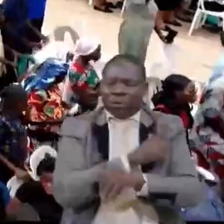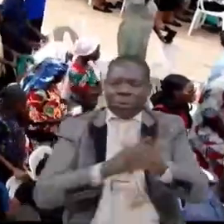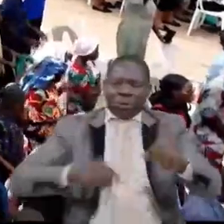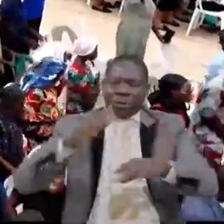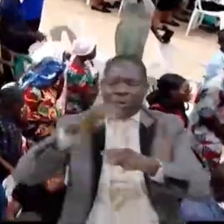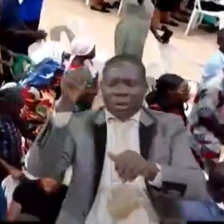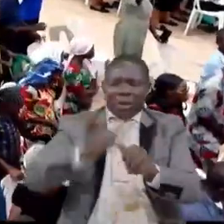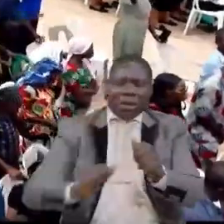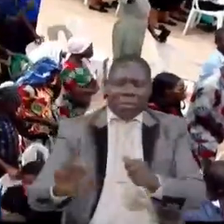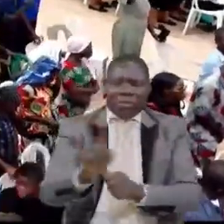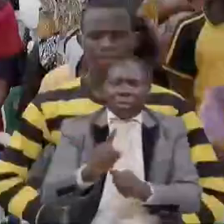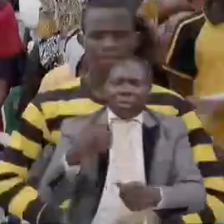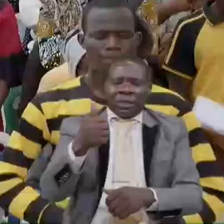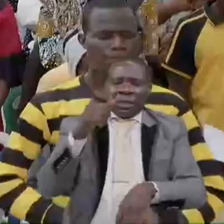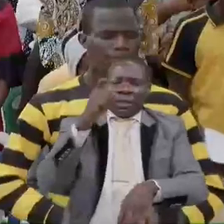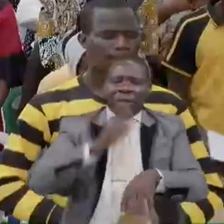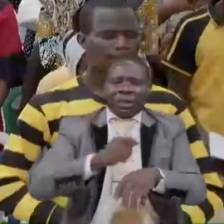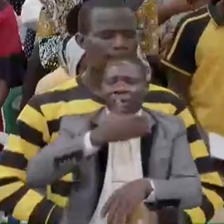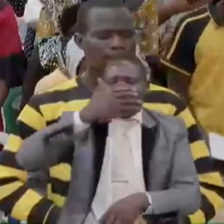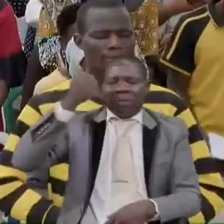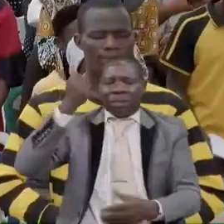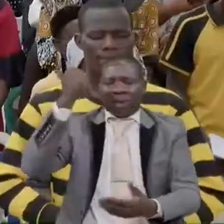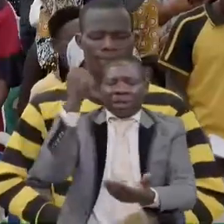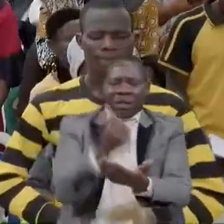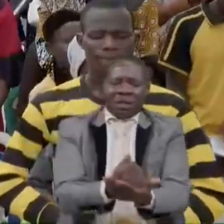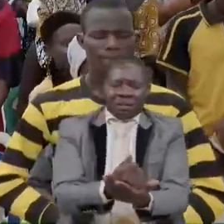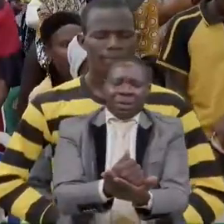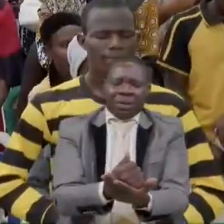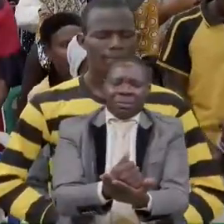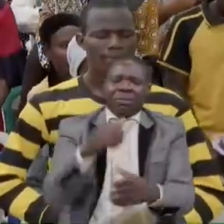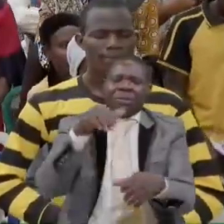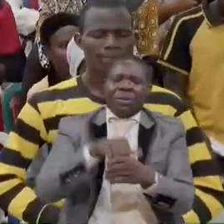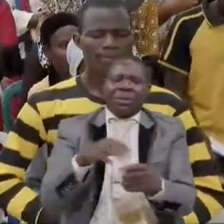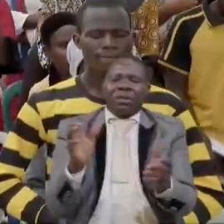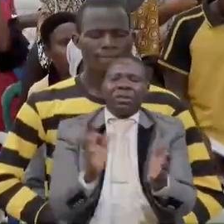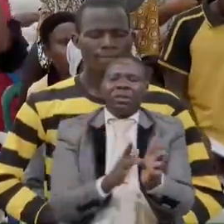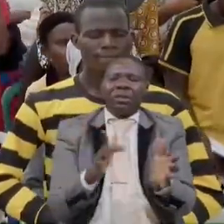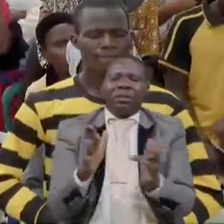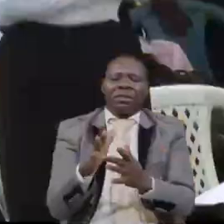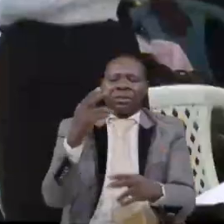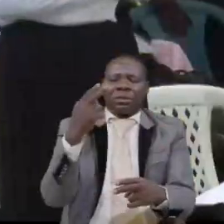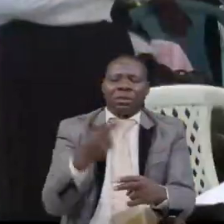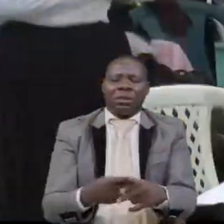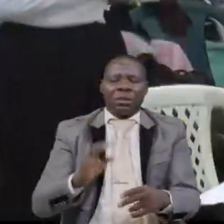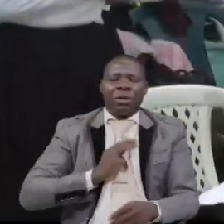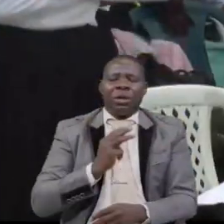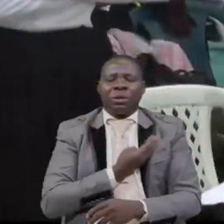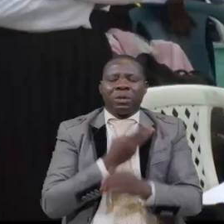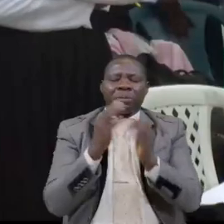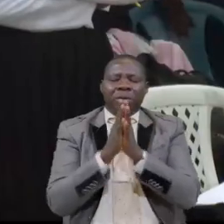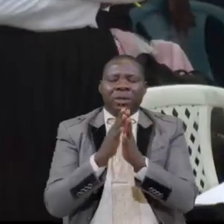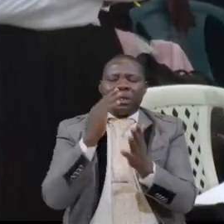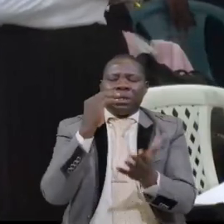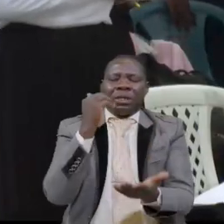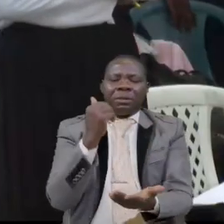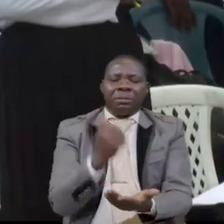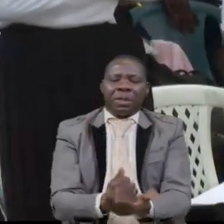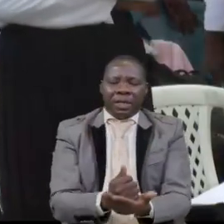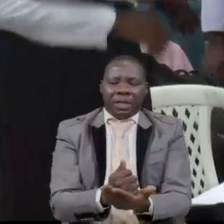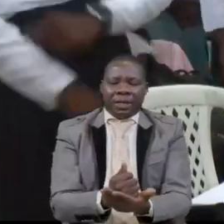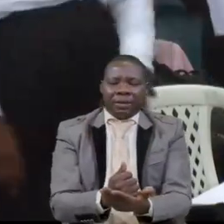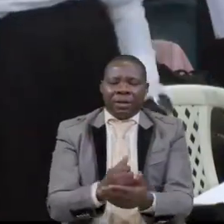fois supérieur au nom de Jésus nous prions que Dieu